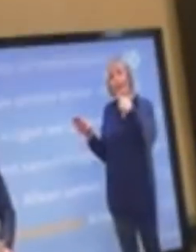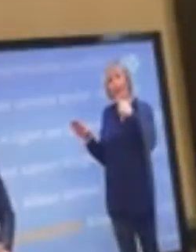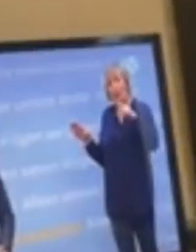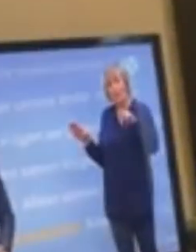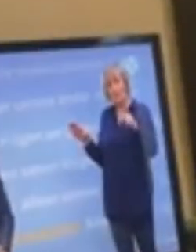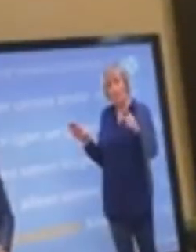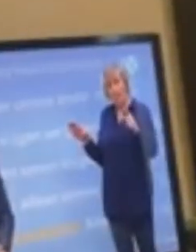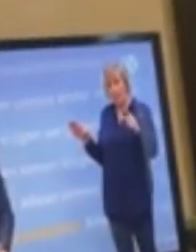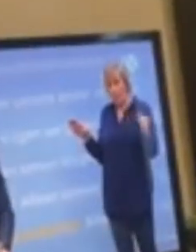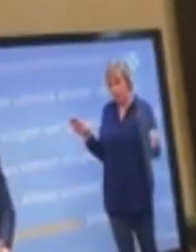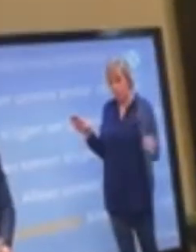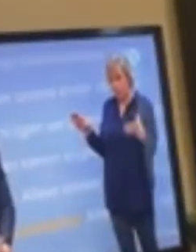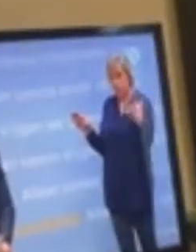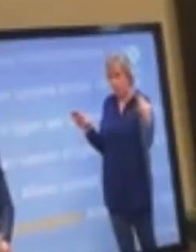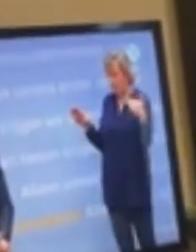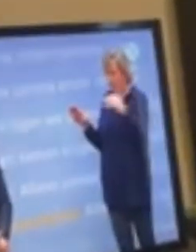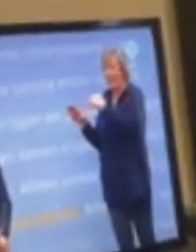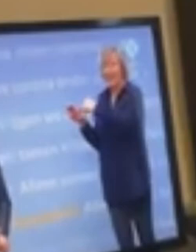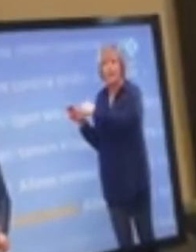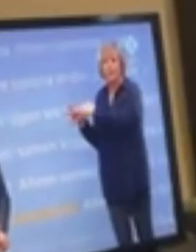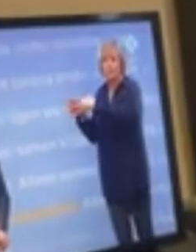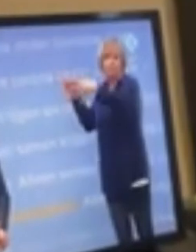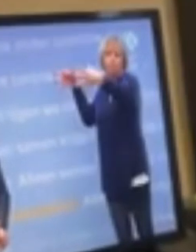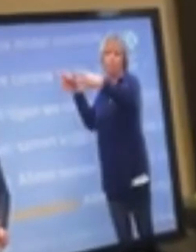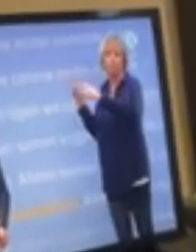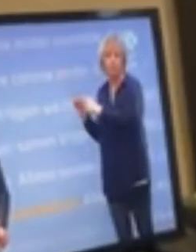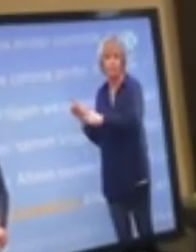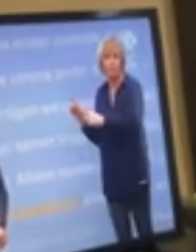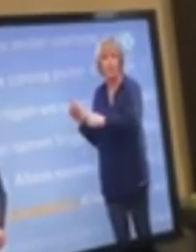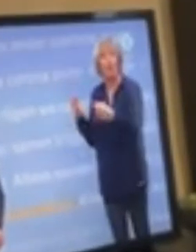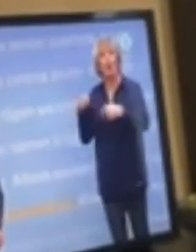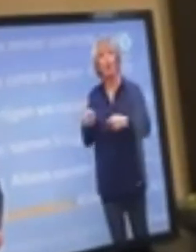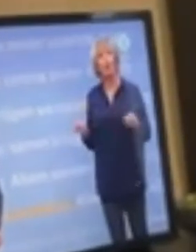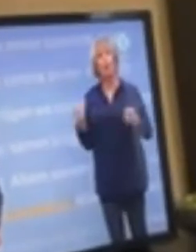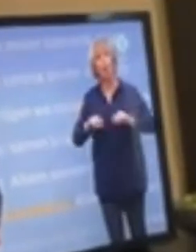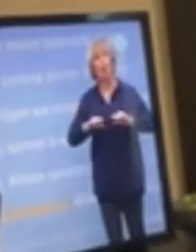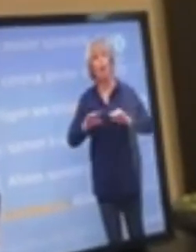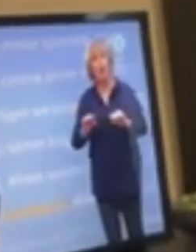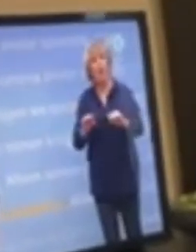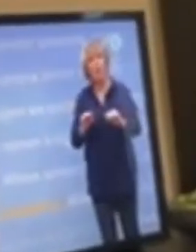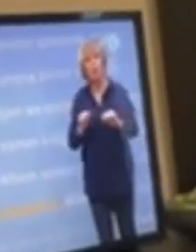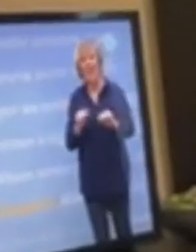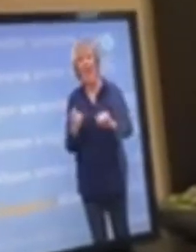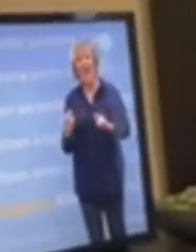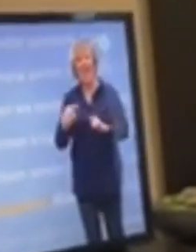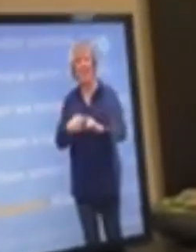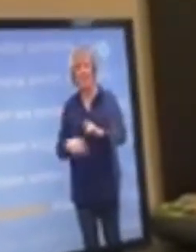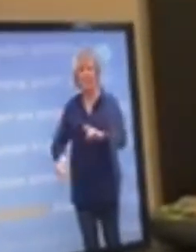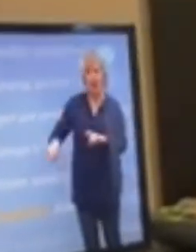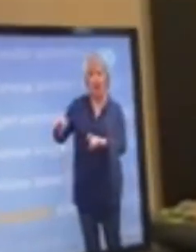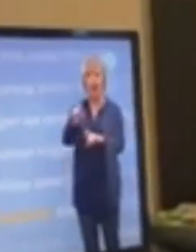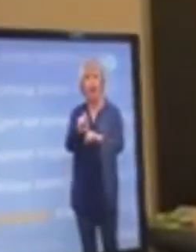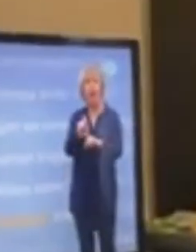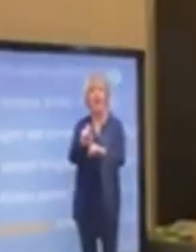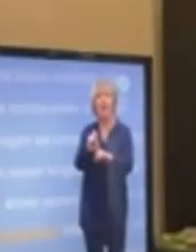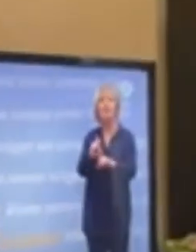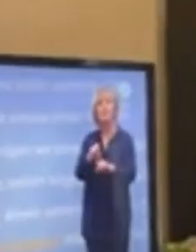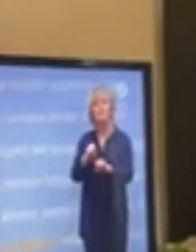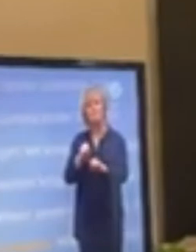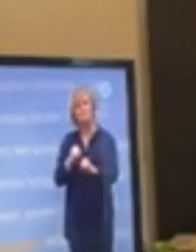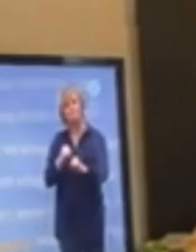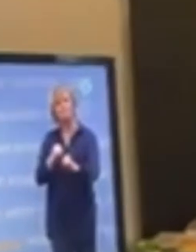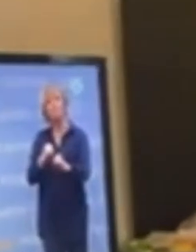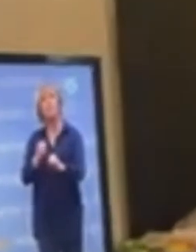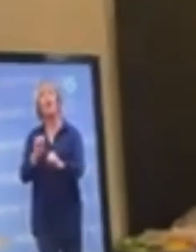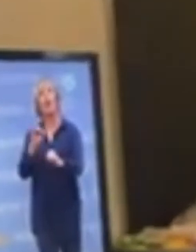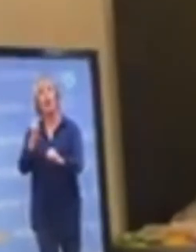dat echt verkeerd. En tegelijkertijd, als je nu bereid bent, terwijl je toch al in een lockdown zit, dit extra te doen. En niet alleen dat je beter voorbereid